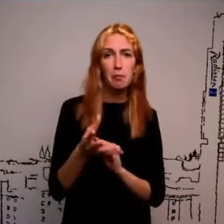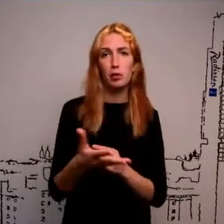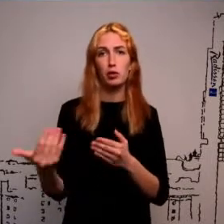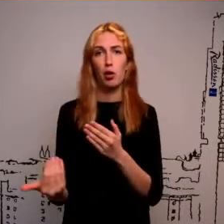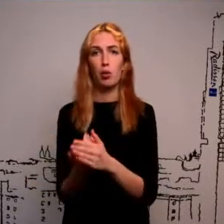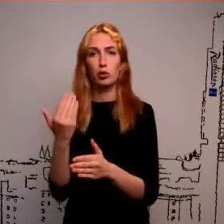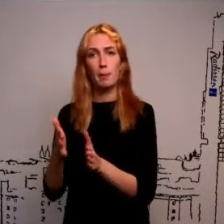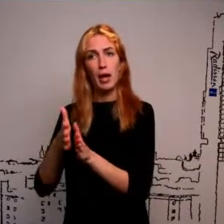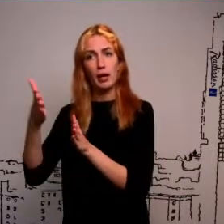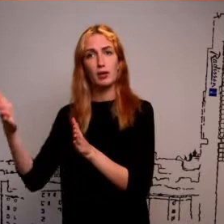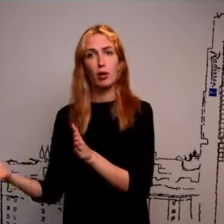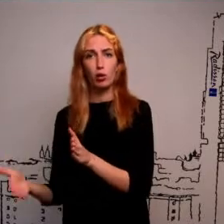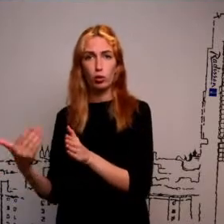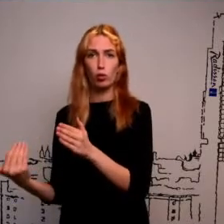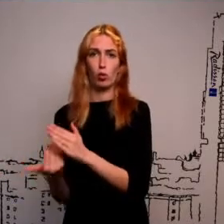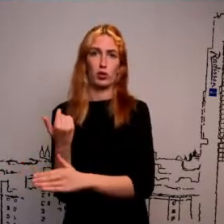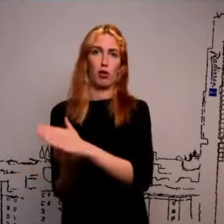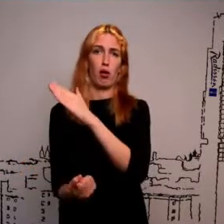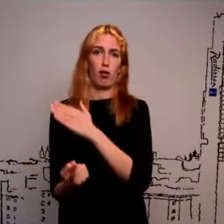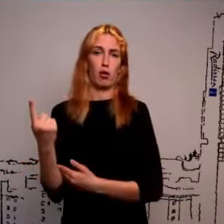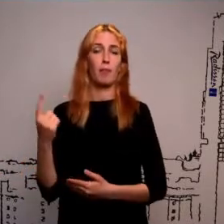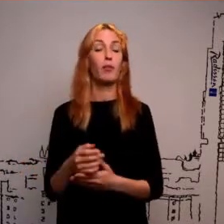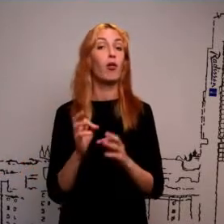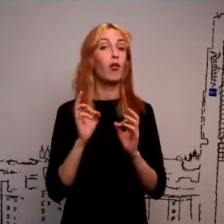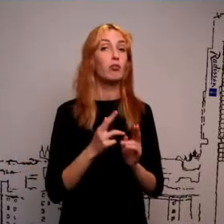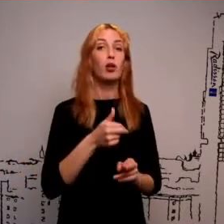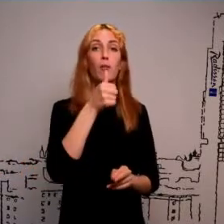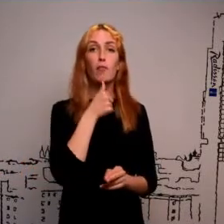hakkab nullist pihta. Aga näiteks, proovipäev, et